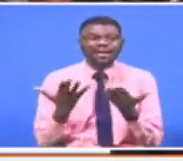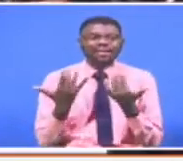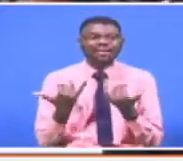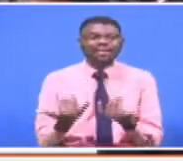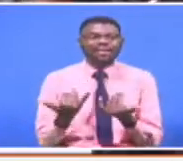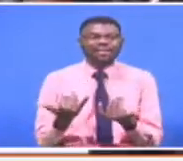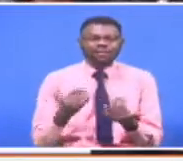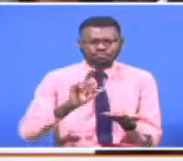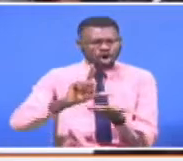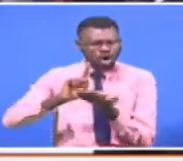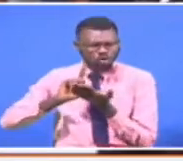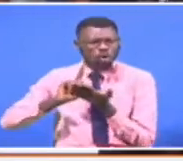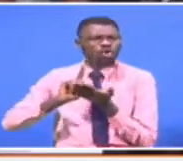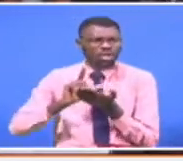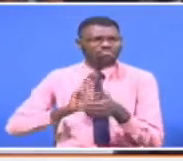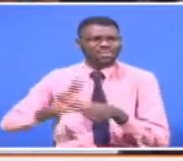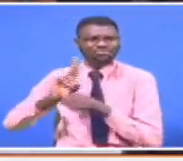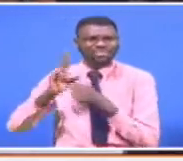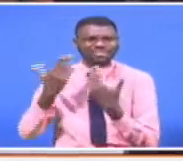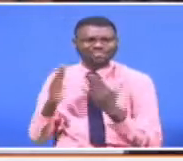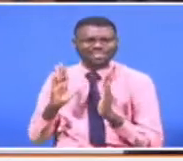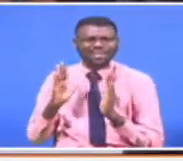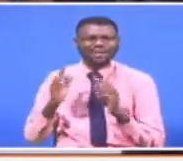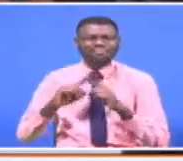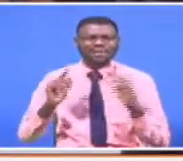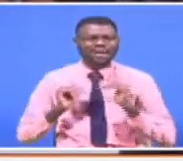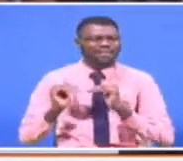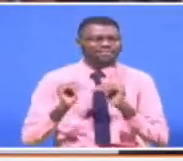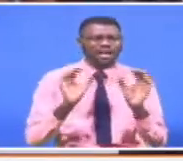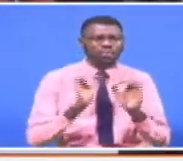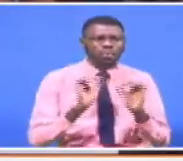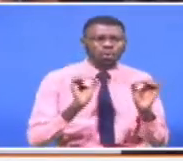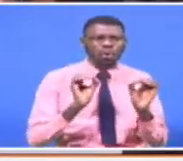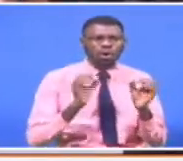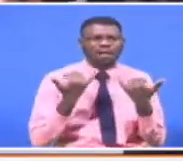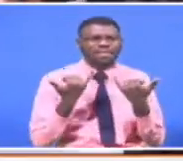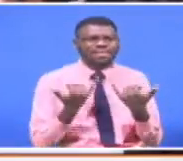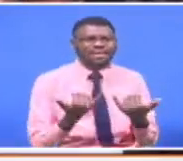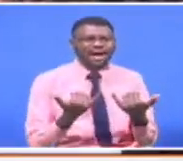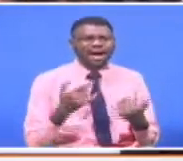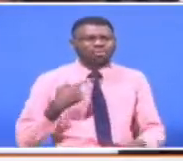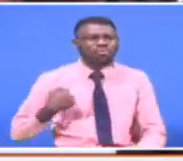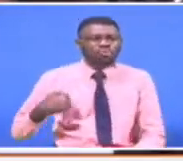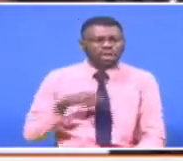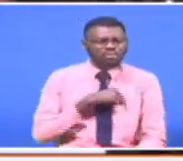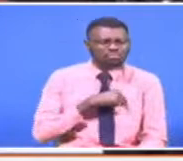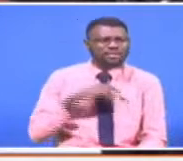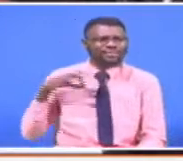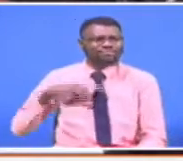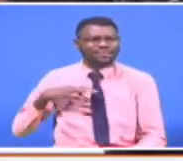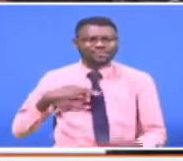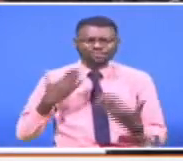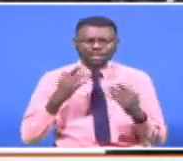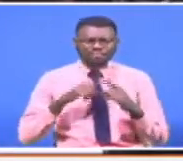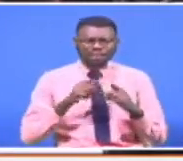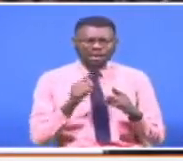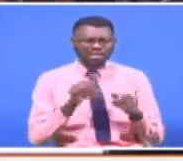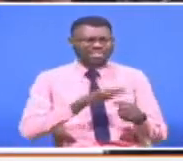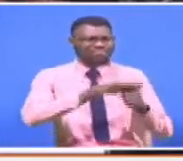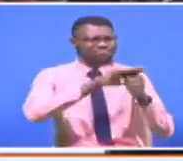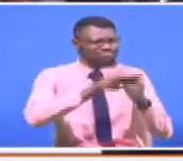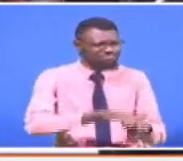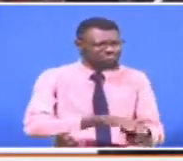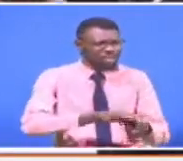wamefunzwa na loan hapa Kenya. And it is very unfair ati ya kwamba tunaweza kuwa sisi are the first generation alafu tuwanyime